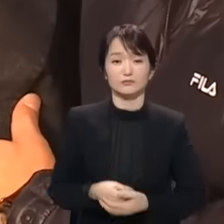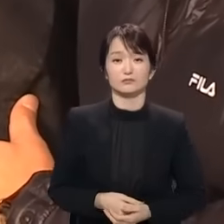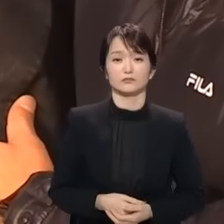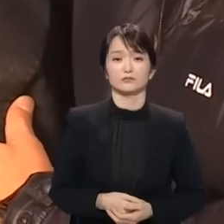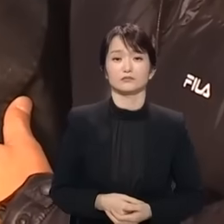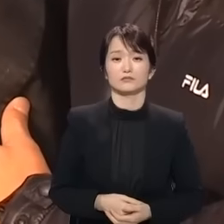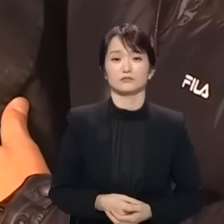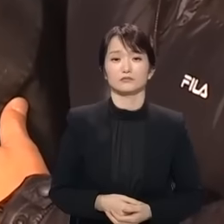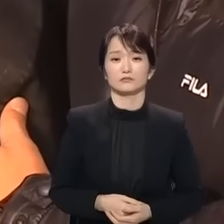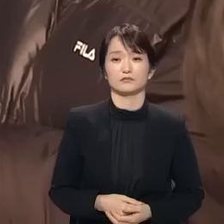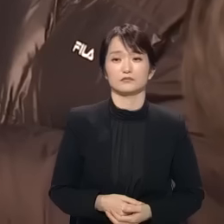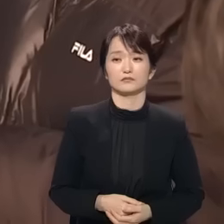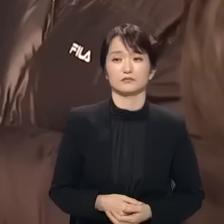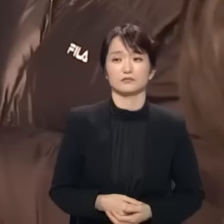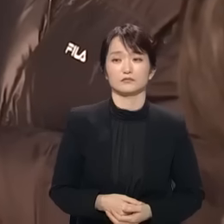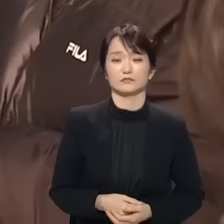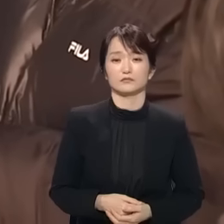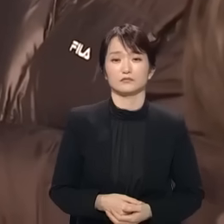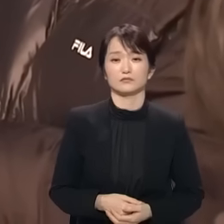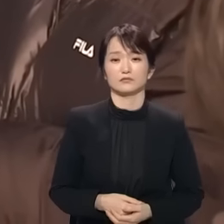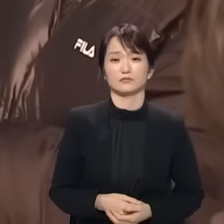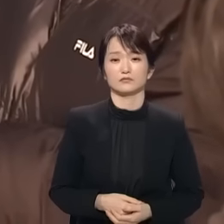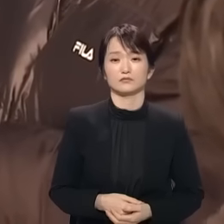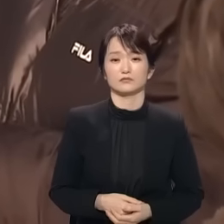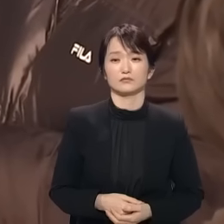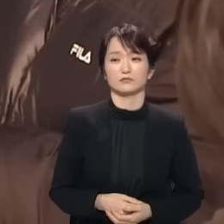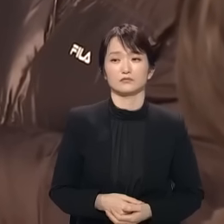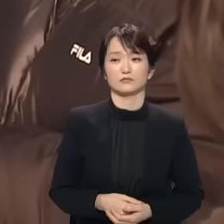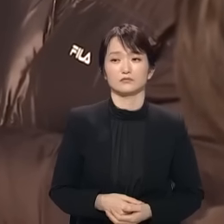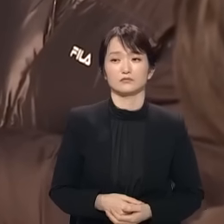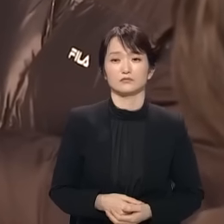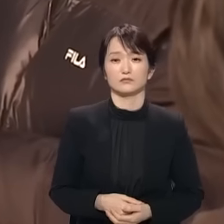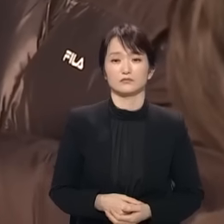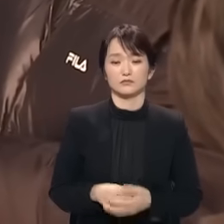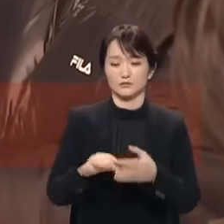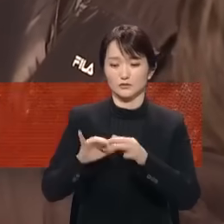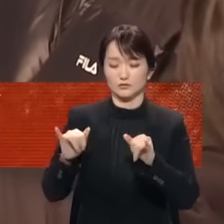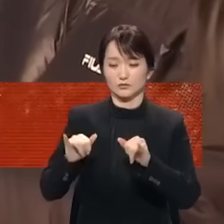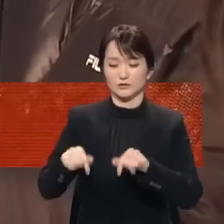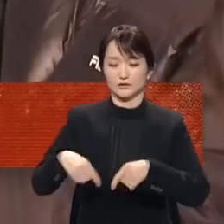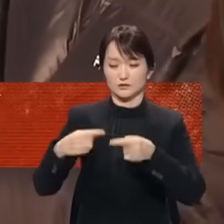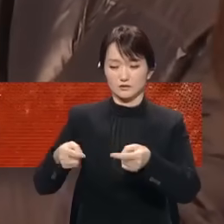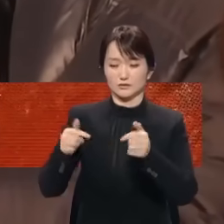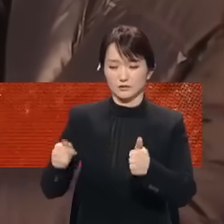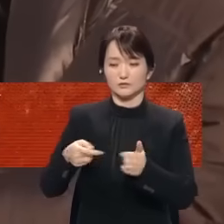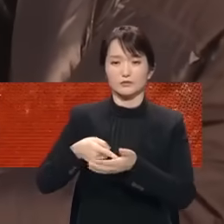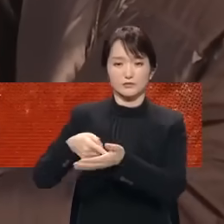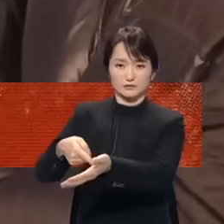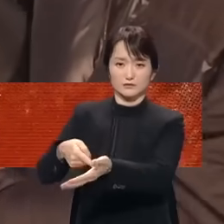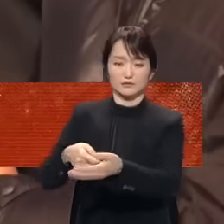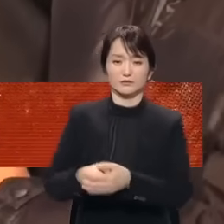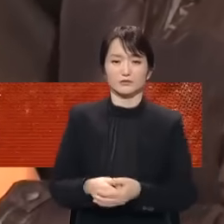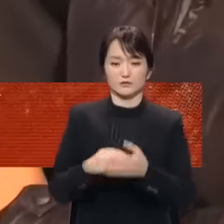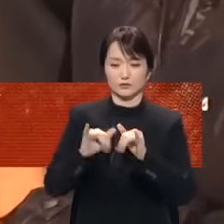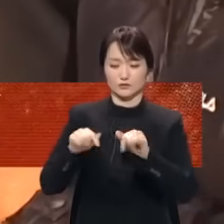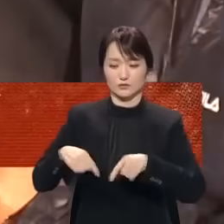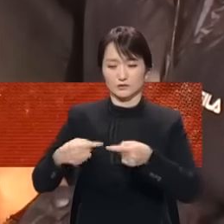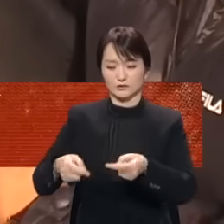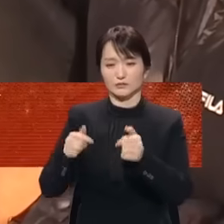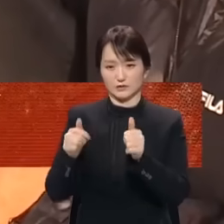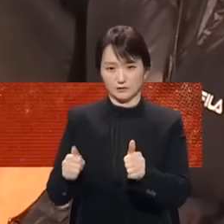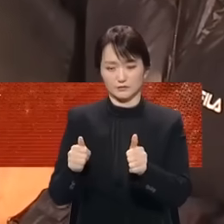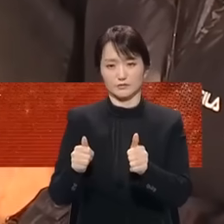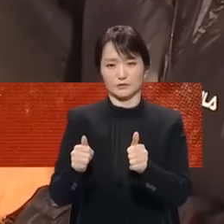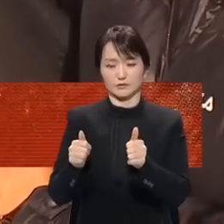무슨 뭐 선처를 구할 생각이 있었던지 국민참여 재판을 신청을 했어요 그래서 국민참여 재판으로 열리긴 했는데 데